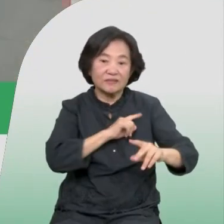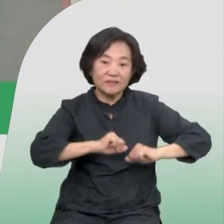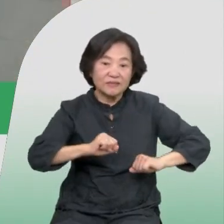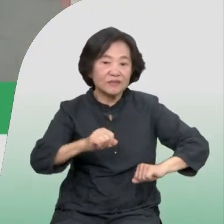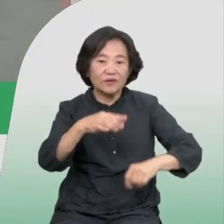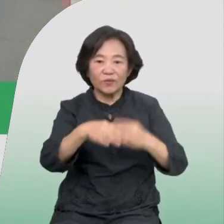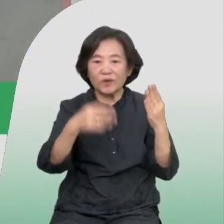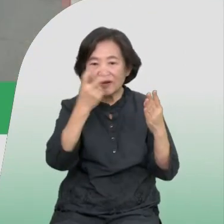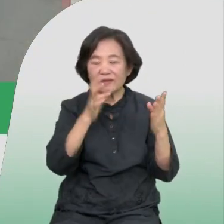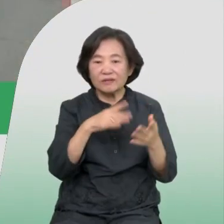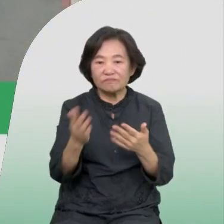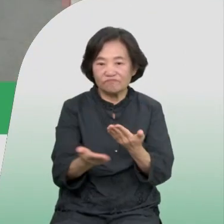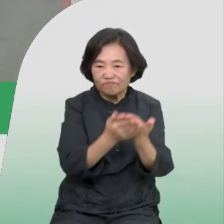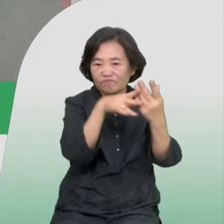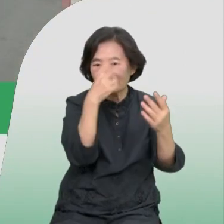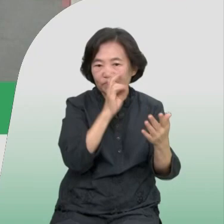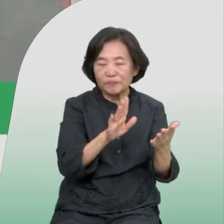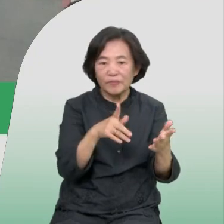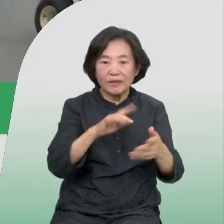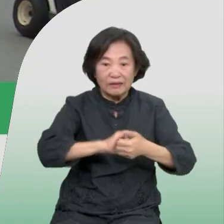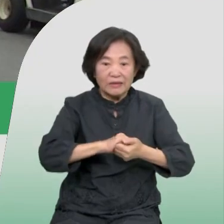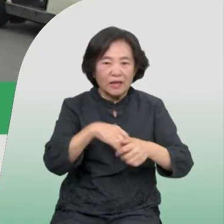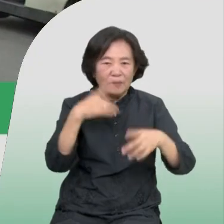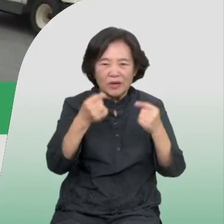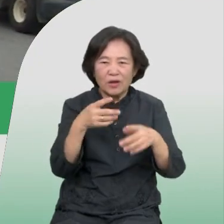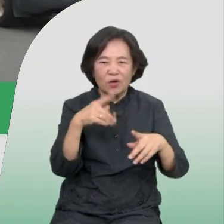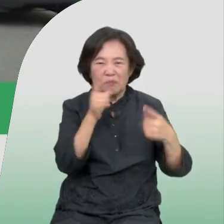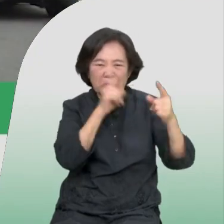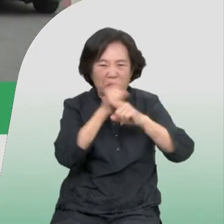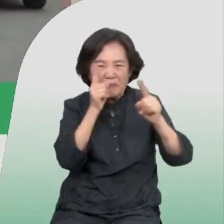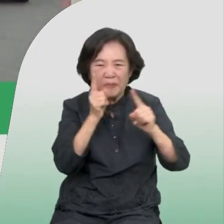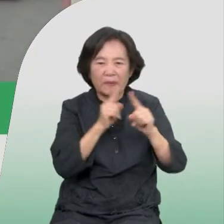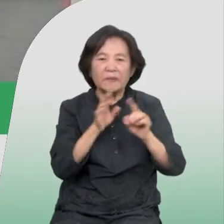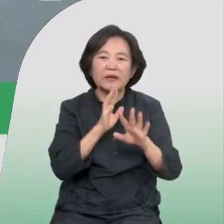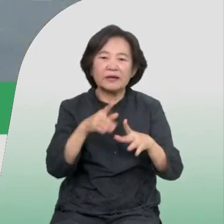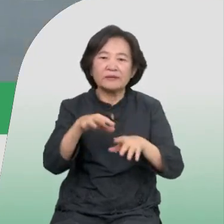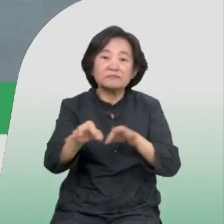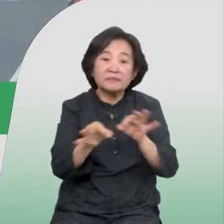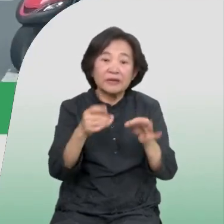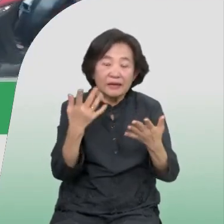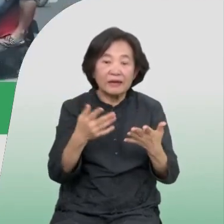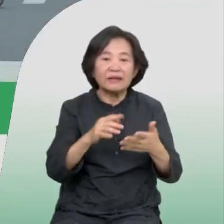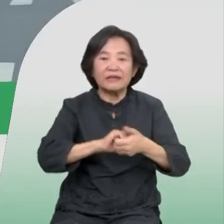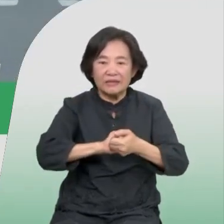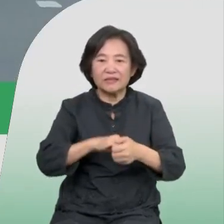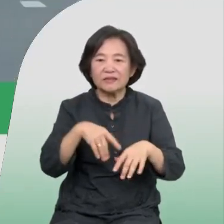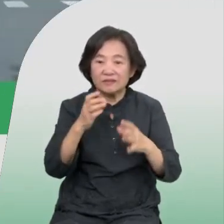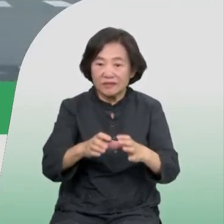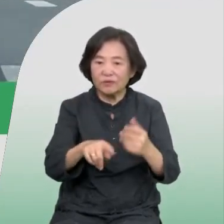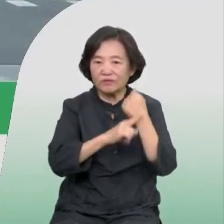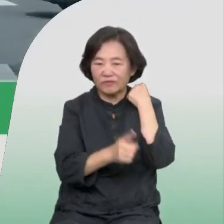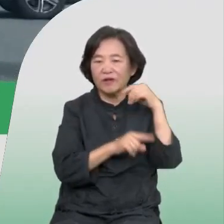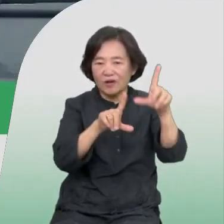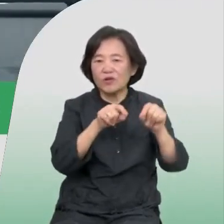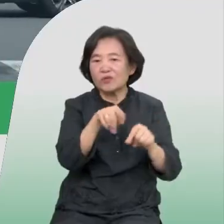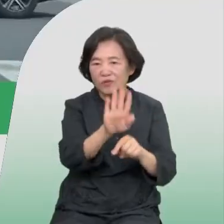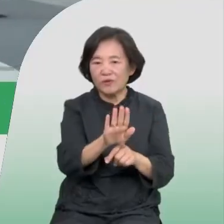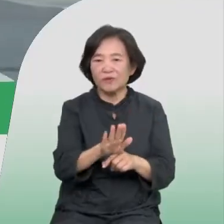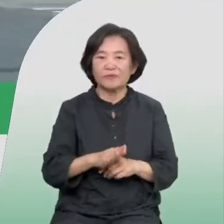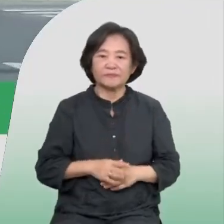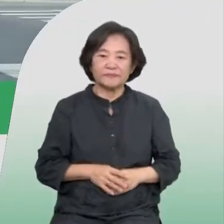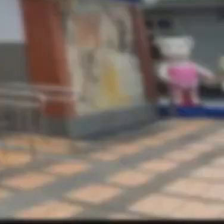例，送医费来审查。而本件争议当局为营业用的天通车问题，又发言紧急。下个新闻陈玉明同台。